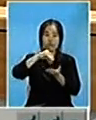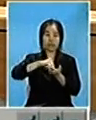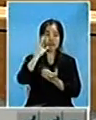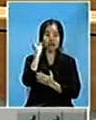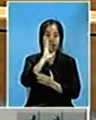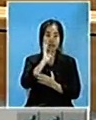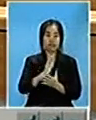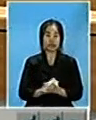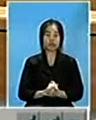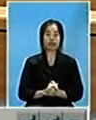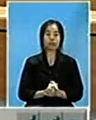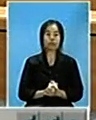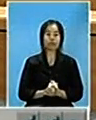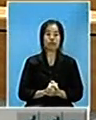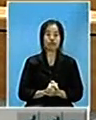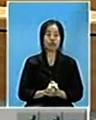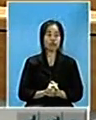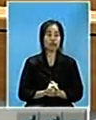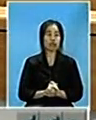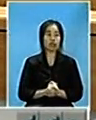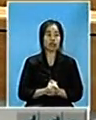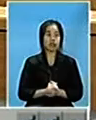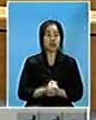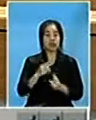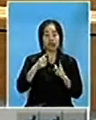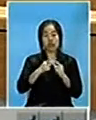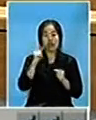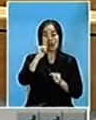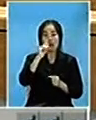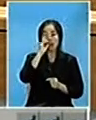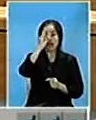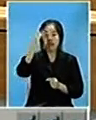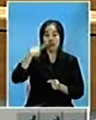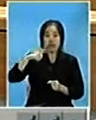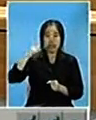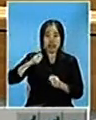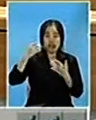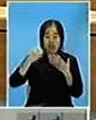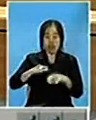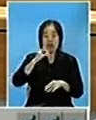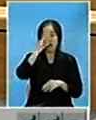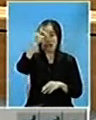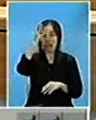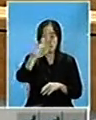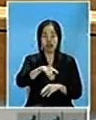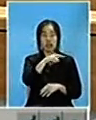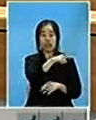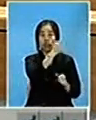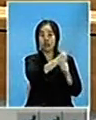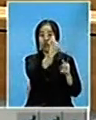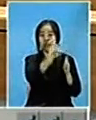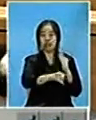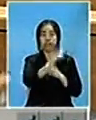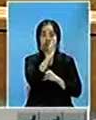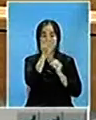งนะครับเรื่องที่ไปยื่นศาลรัฐธรรมนูญเมื่อยื่นแล้วเขาไม่ผิดเหรอแล้วคนที่ถูกกล่าวห